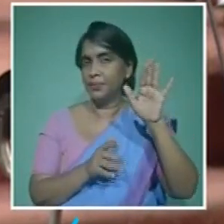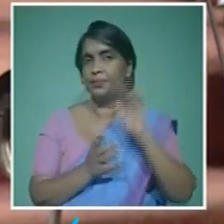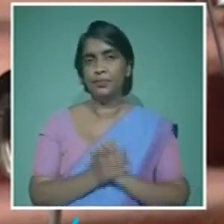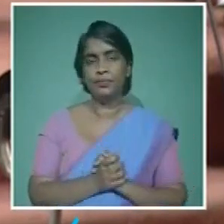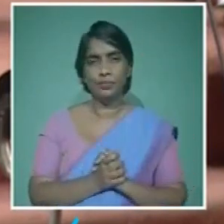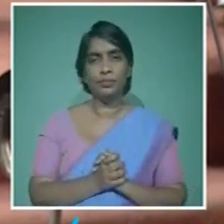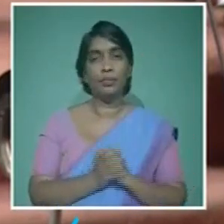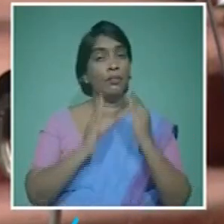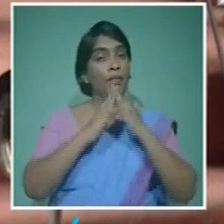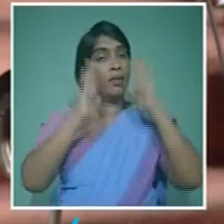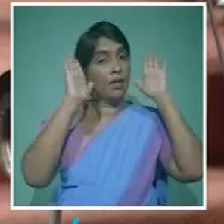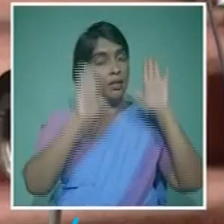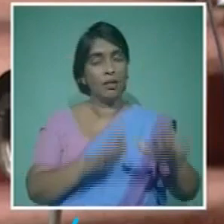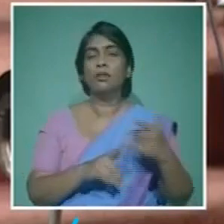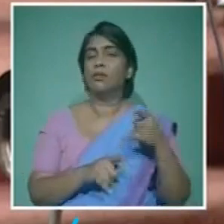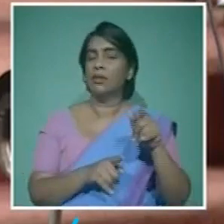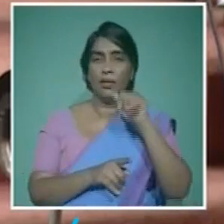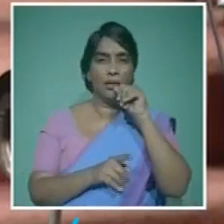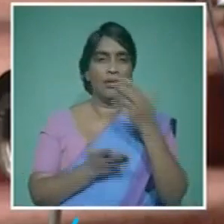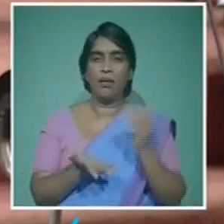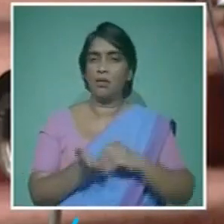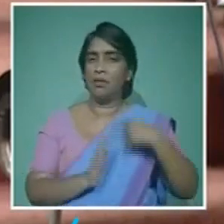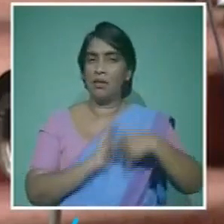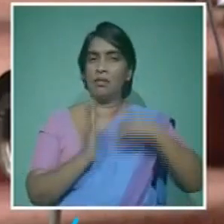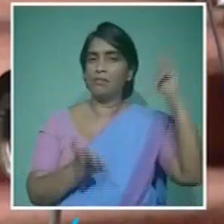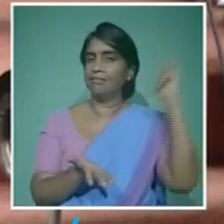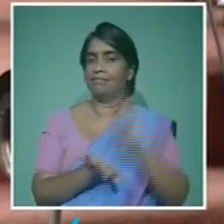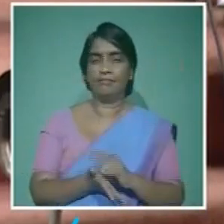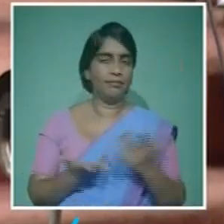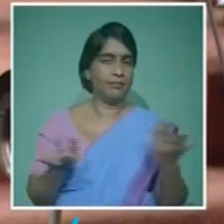விட்டால் நிச்சயமாக திரும்பி வரமாட்டார்கள். மிக